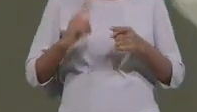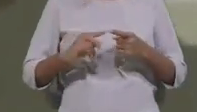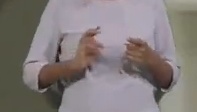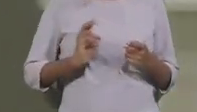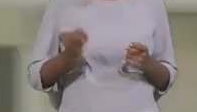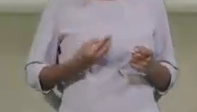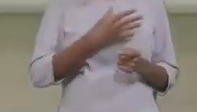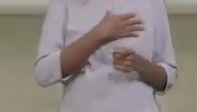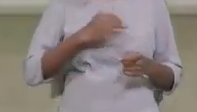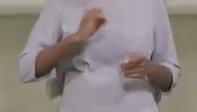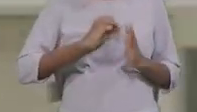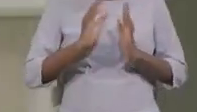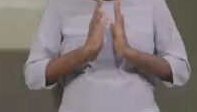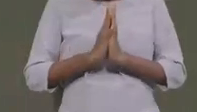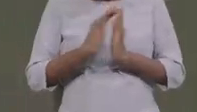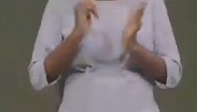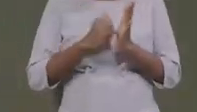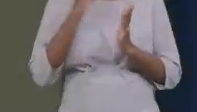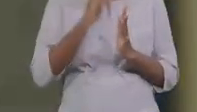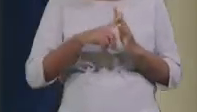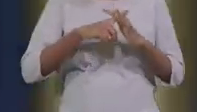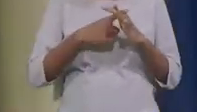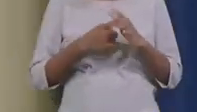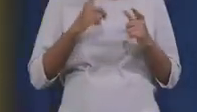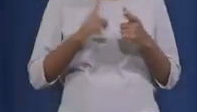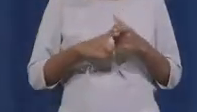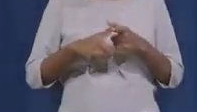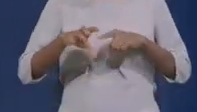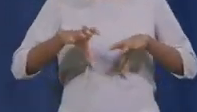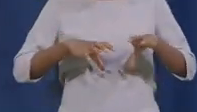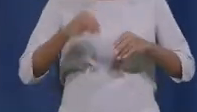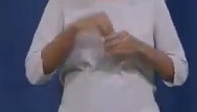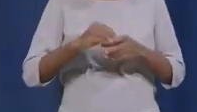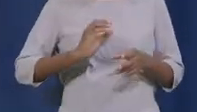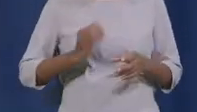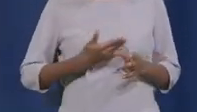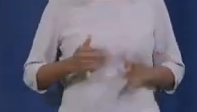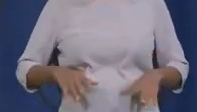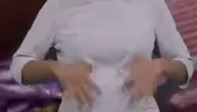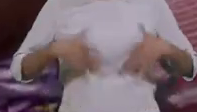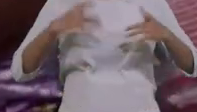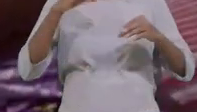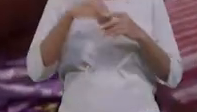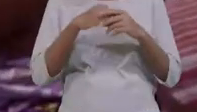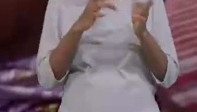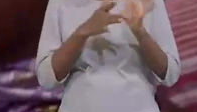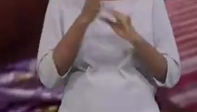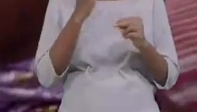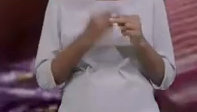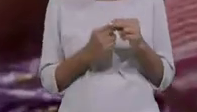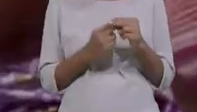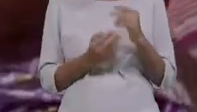que Dieu nous a données. Je prie que ça commence à s'activer dans ta vie au nom